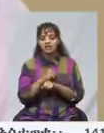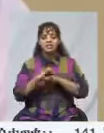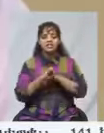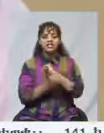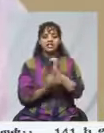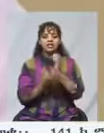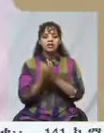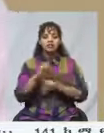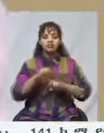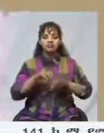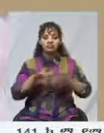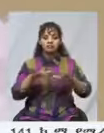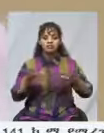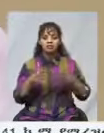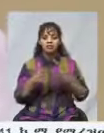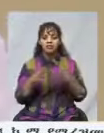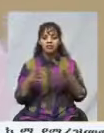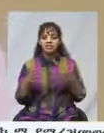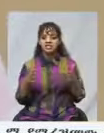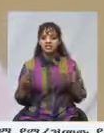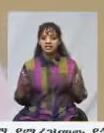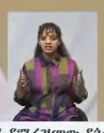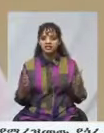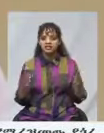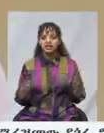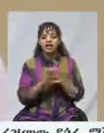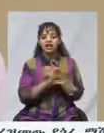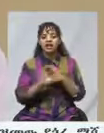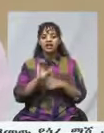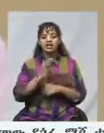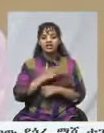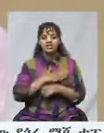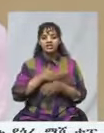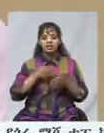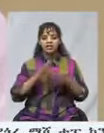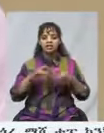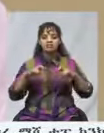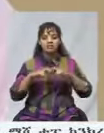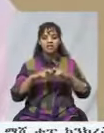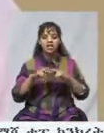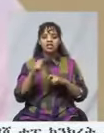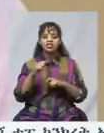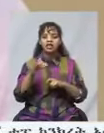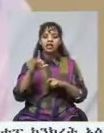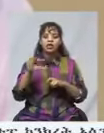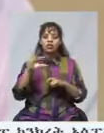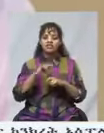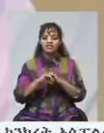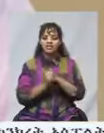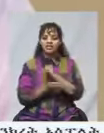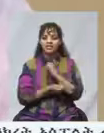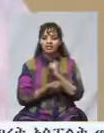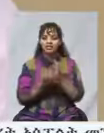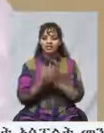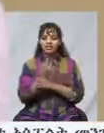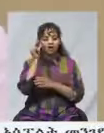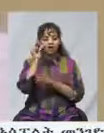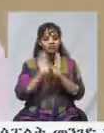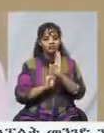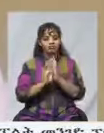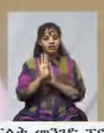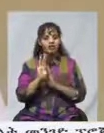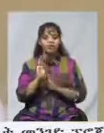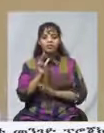ልማት ስርጭት በማስፋፋት ሀገራችን የመንገድ፣ የኤሌክትሪክ፣ የቴሌኮም መሰረተ ልማቶች ሽፋን ለማሳደግ